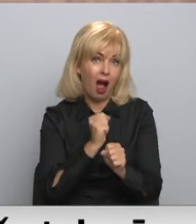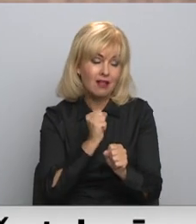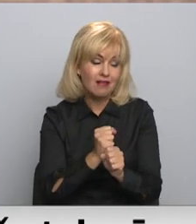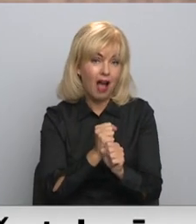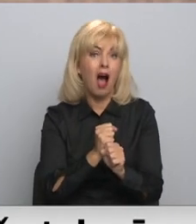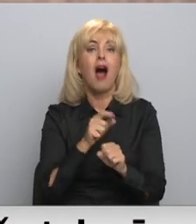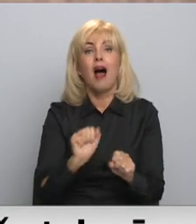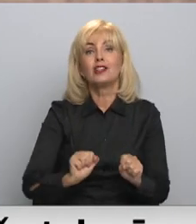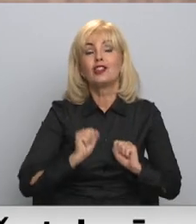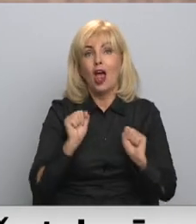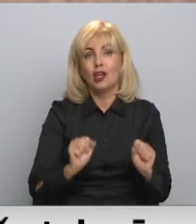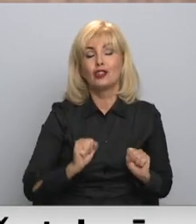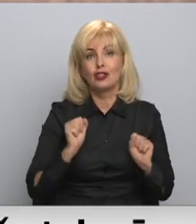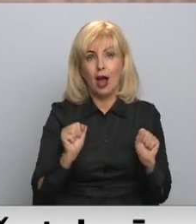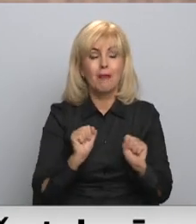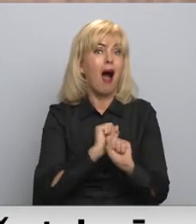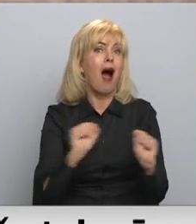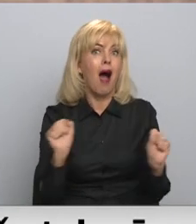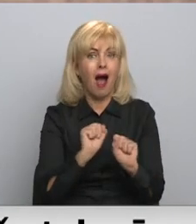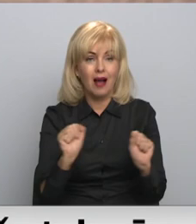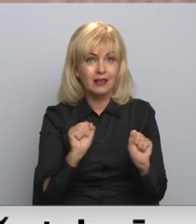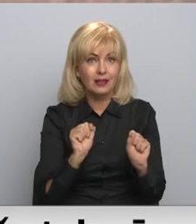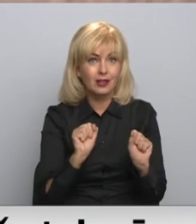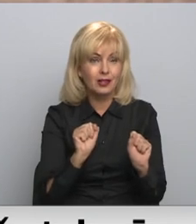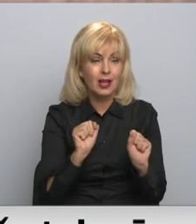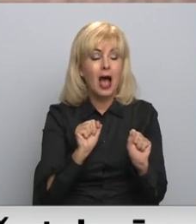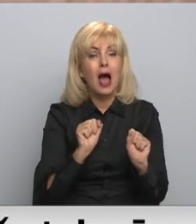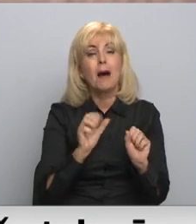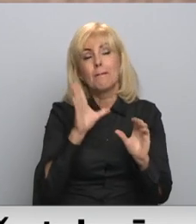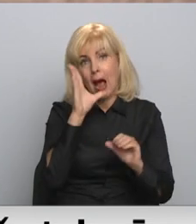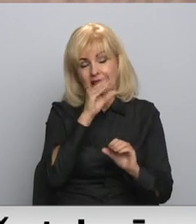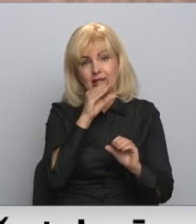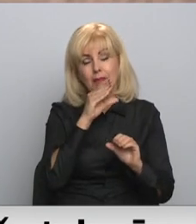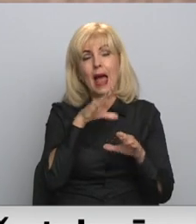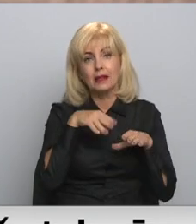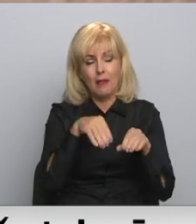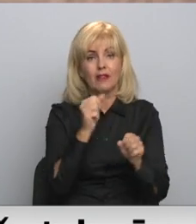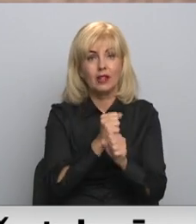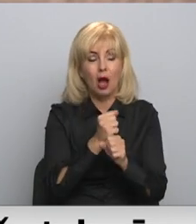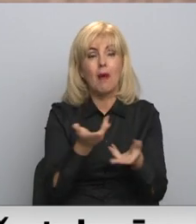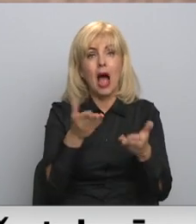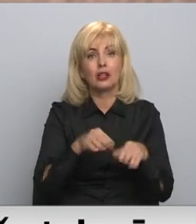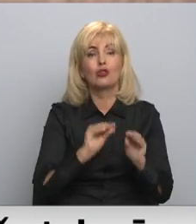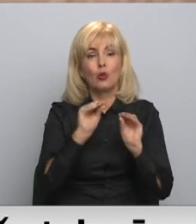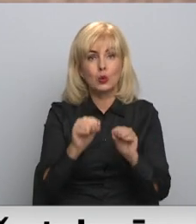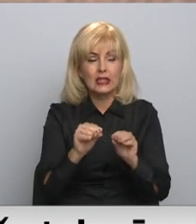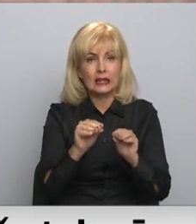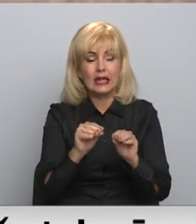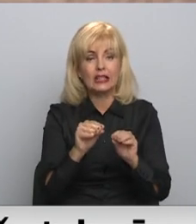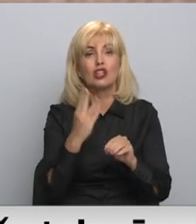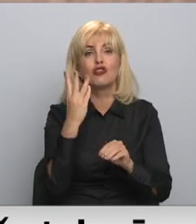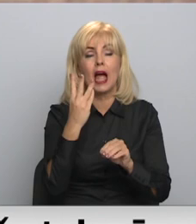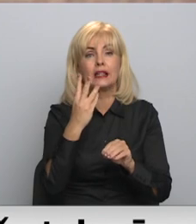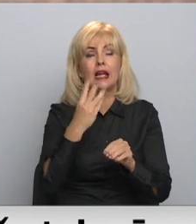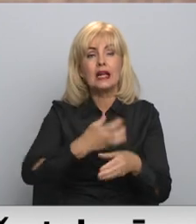Tātad cenšamies ātri iespējot vēl atlikušos darbus. Ir jāuzstāda atlikušie 4 stabi, kas